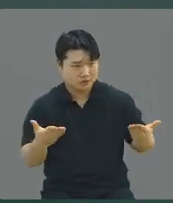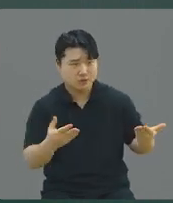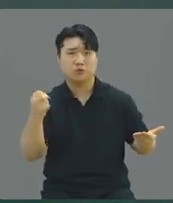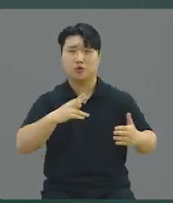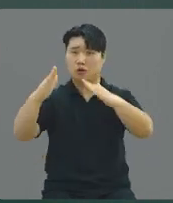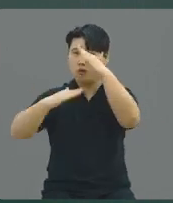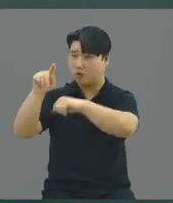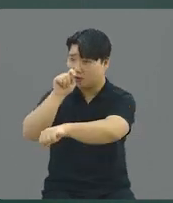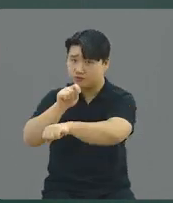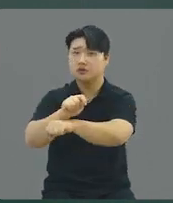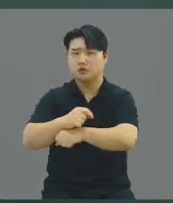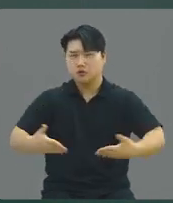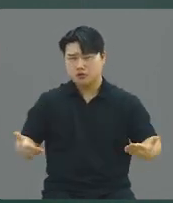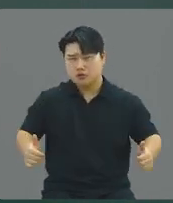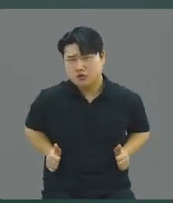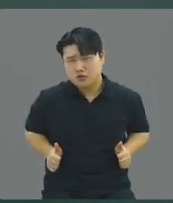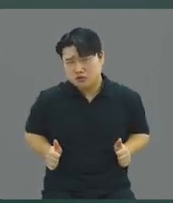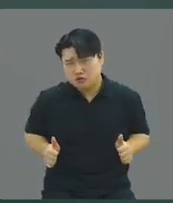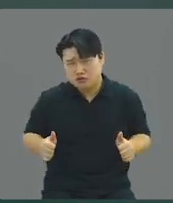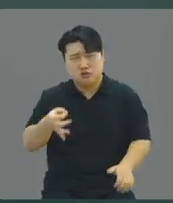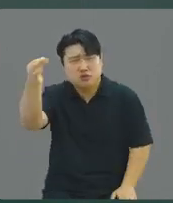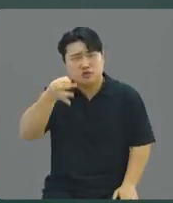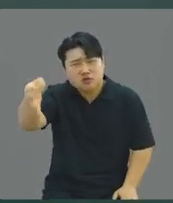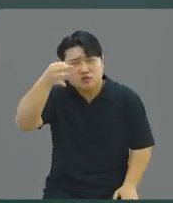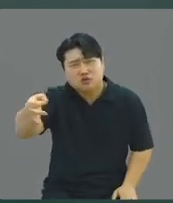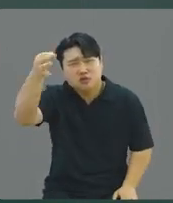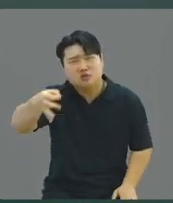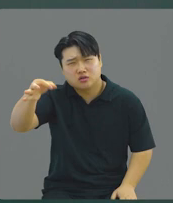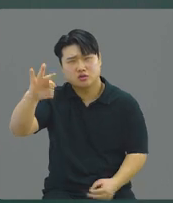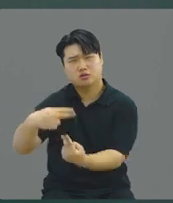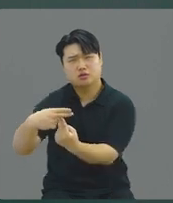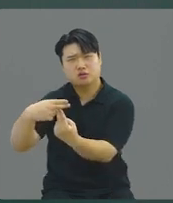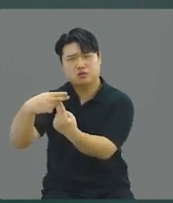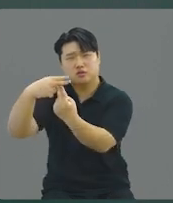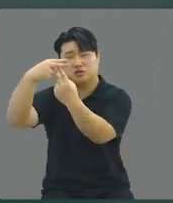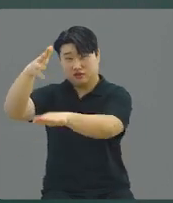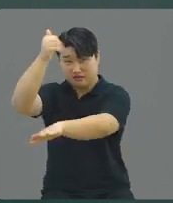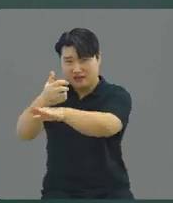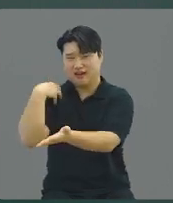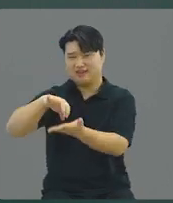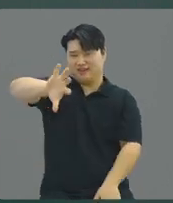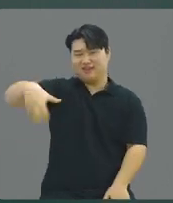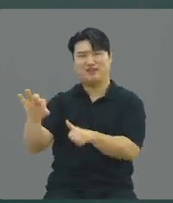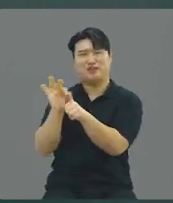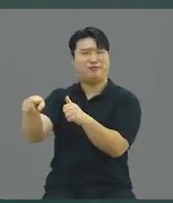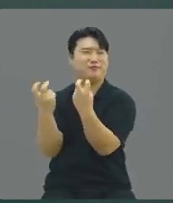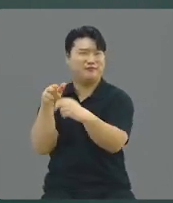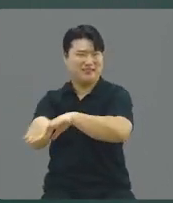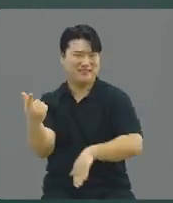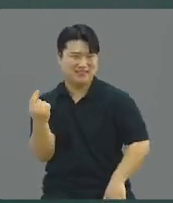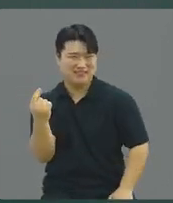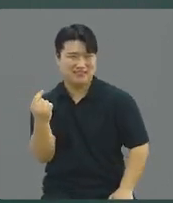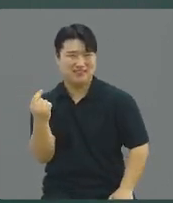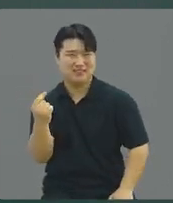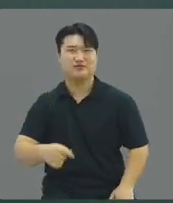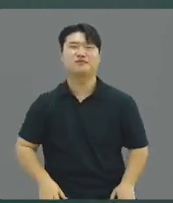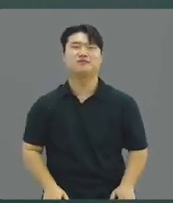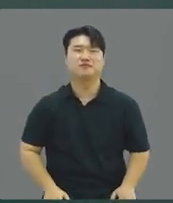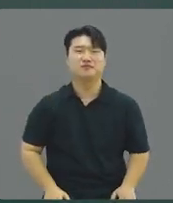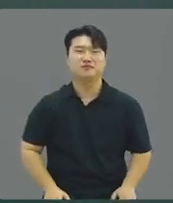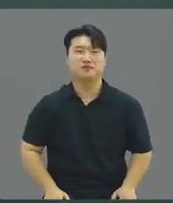공무원들이 열심히 일해서 낸 돈이 쌓여서 나중에 연금의 형태로 이제 받는 그런 형식인